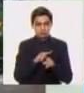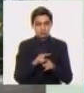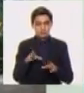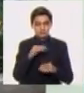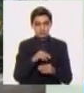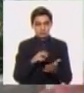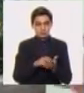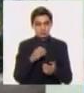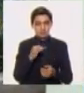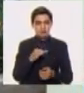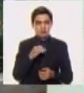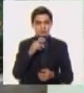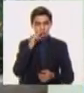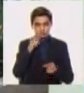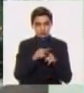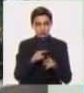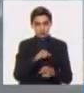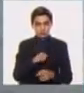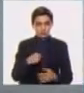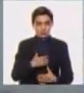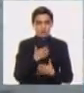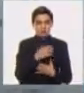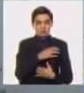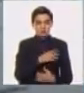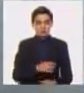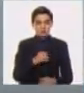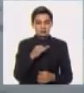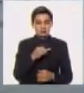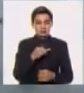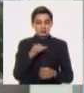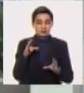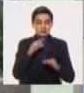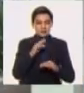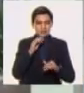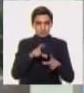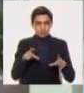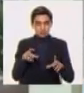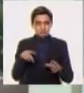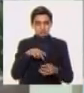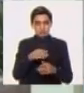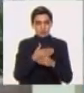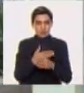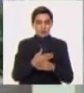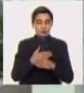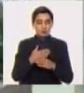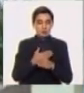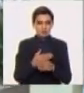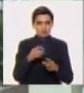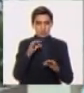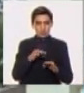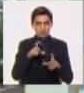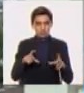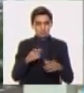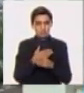көке. Не только әйел адам, еркек адамдар үрейленіп шошып кетті. Мына жақтағы адамдар сосын шығып, помогите деп көмек сұрады ғой, елді